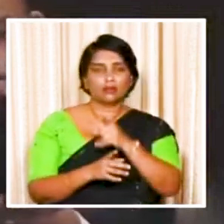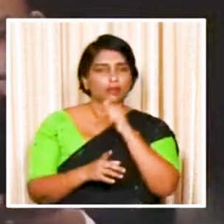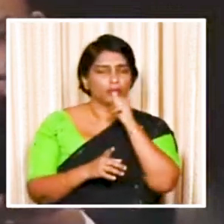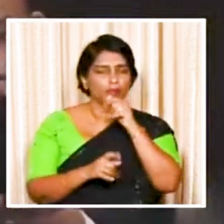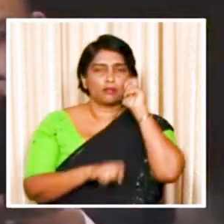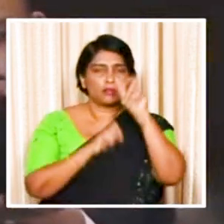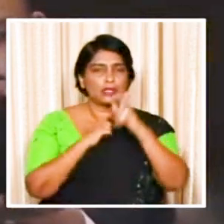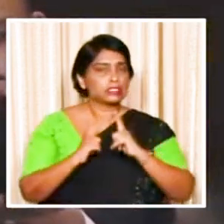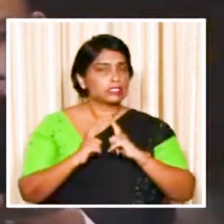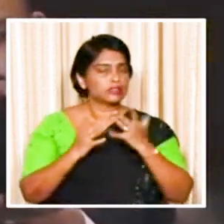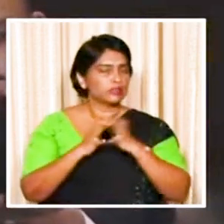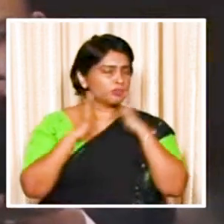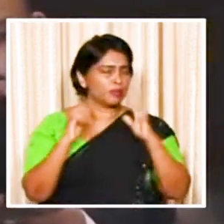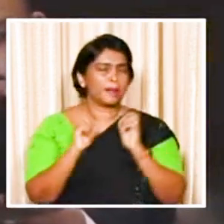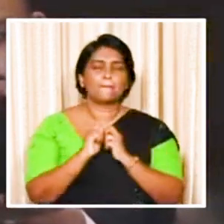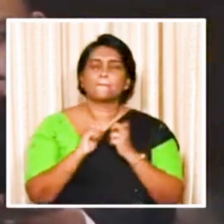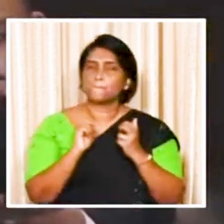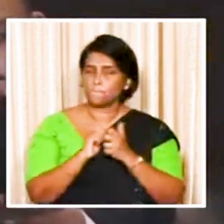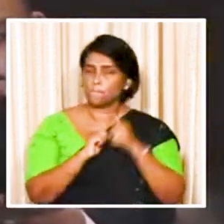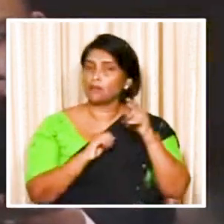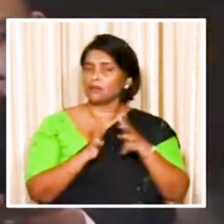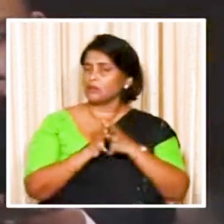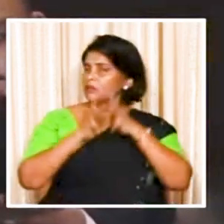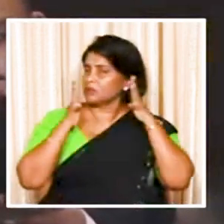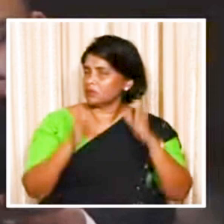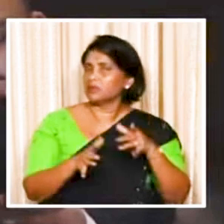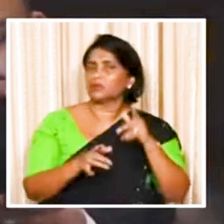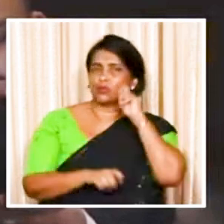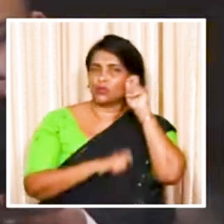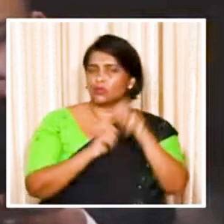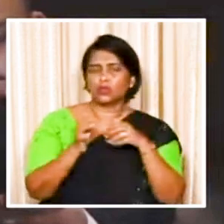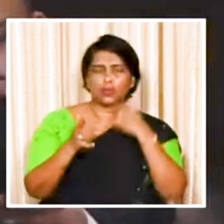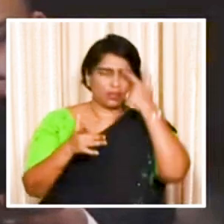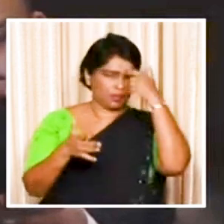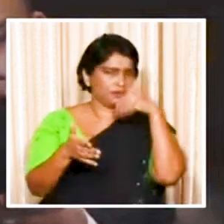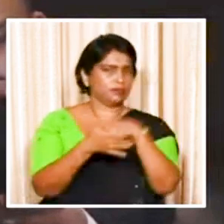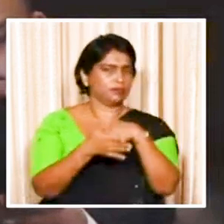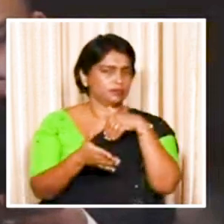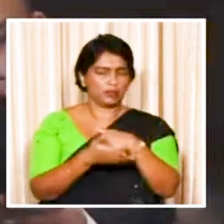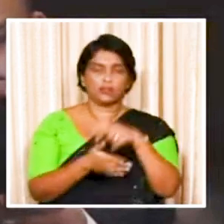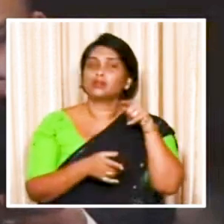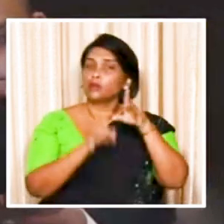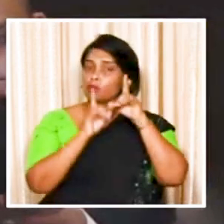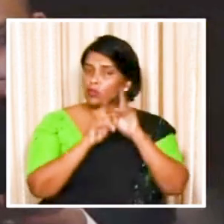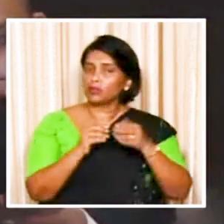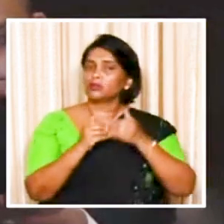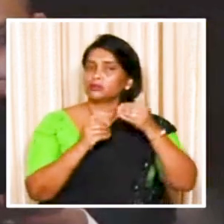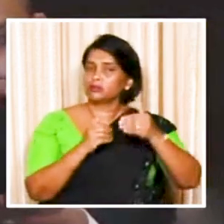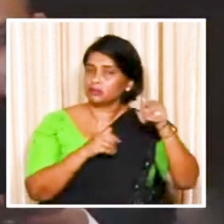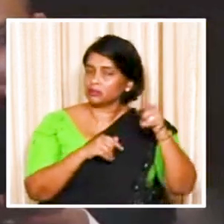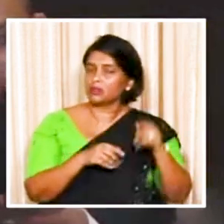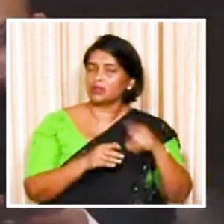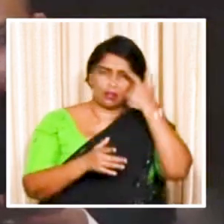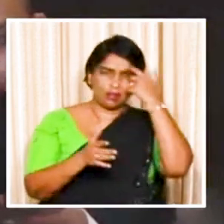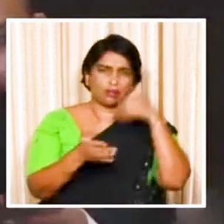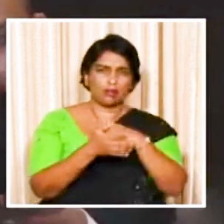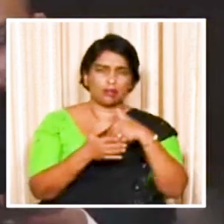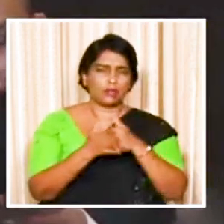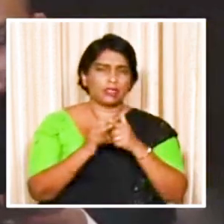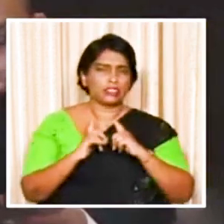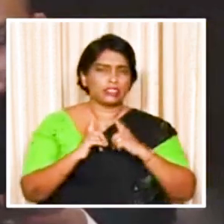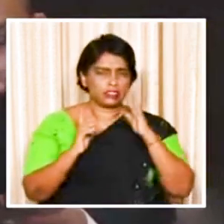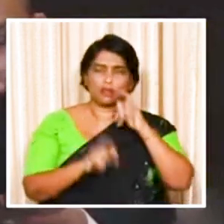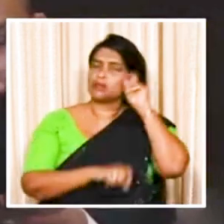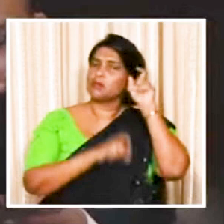மிக பாதிப்பை அந்த மக்களுக்கு ஏற்படுத்தி இருக்கிறது. அச்சத்தோடு வாழுகிற மக்களை நீங்கள் பார்க்க ஆசைப்படுகிறீர்களா? அப்படியானால் நீங்கள் சர்வதேச சமூகத்துக்கு சொல்கிற